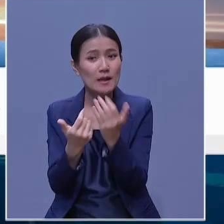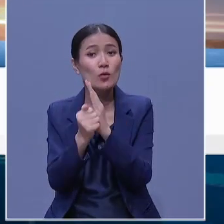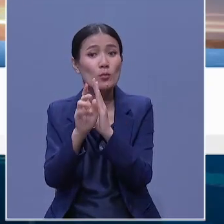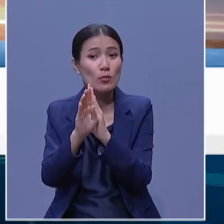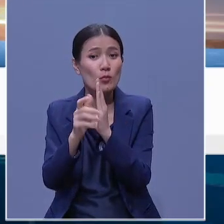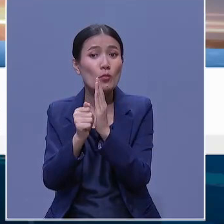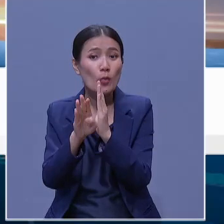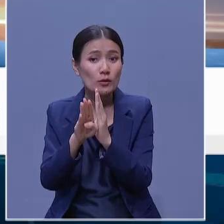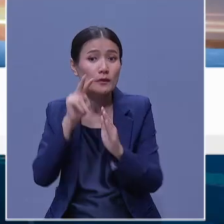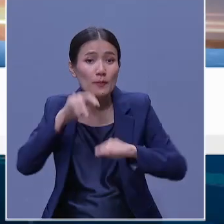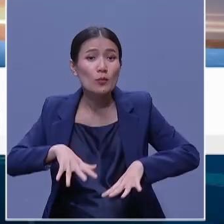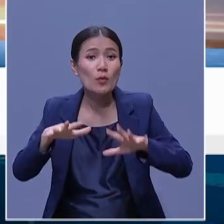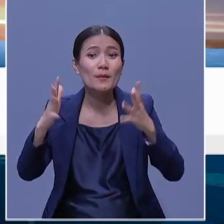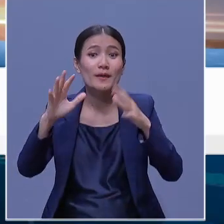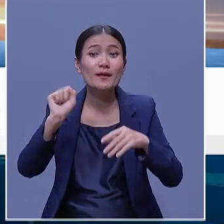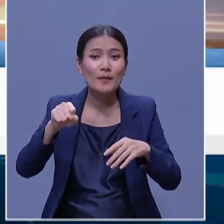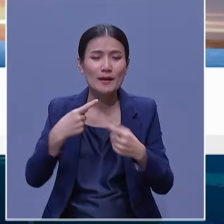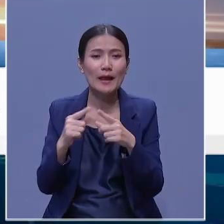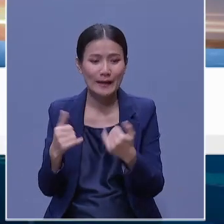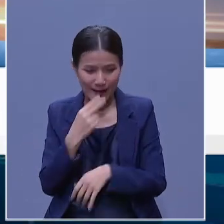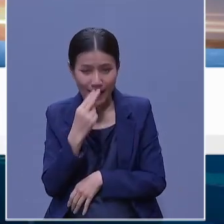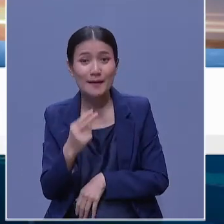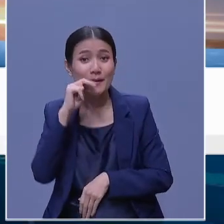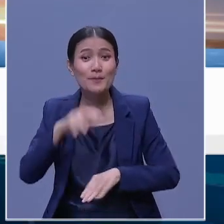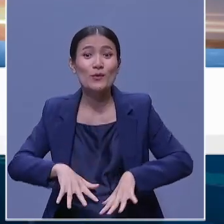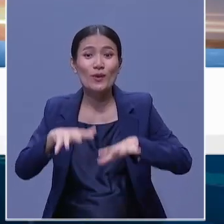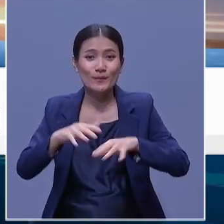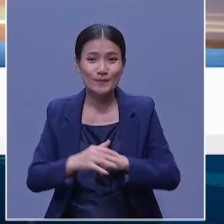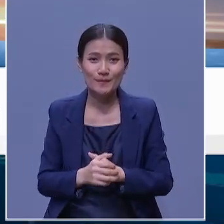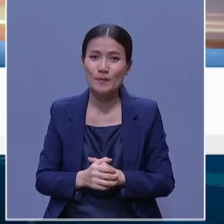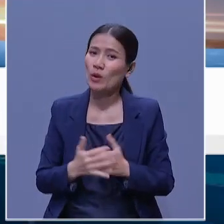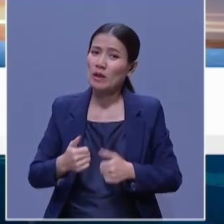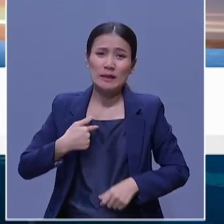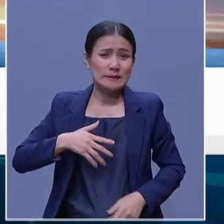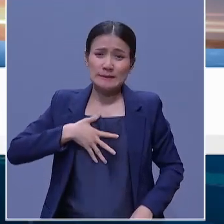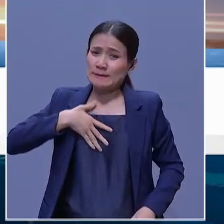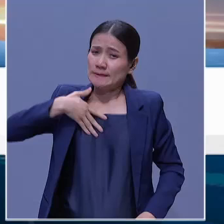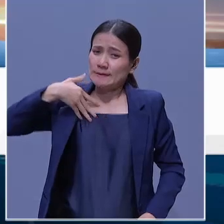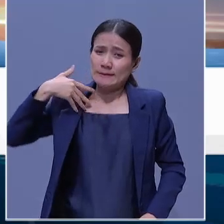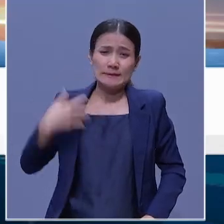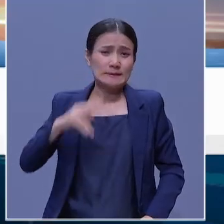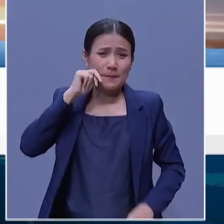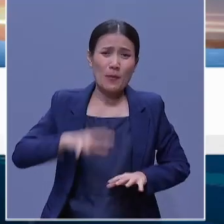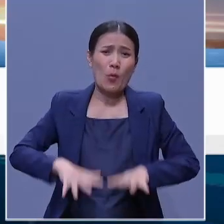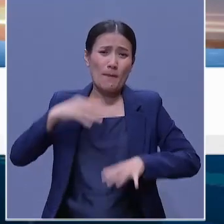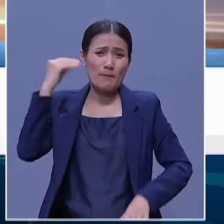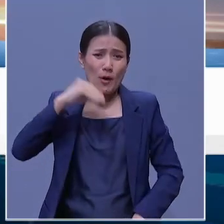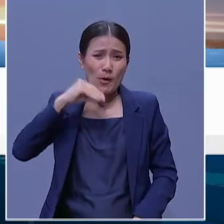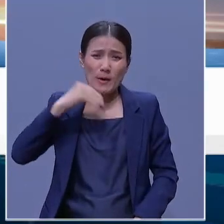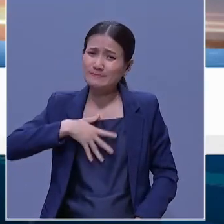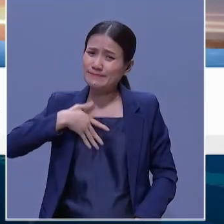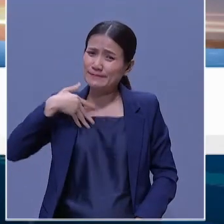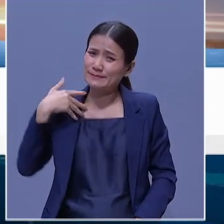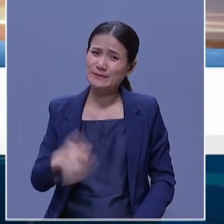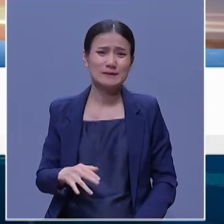ต่ปรากฏว่าเนี่ยมีภาพแบบนี้ขึ้นมานะครับแล้วบางรายเขาบอกทนไม่ไหวแล้วคุณจอยกับปัญหาน้ำท่วมซ้ำซากเกิดขึ้นเป็น